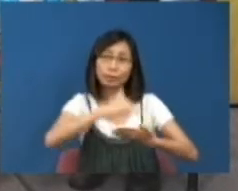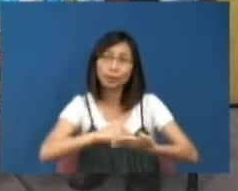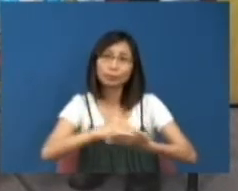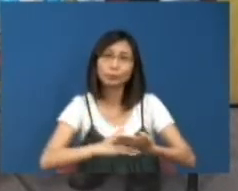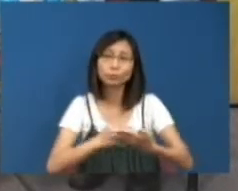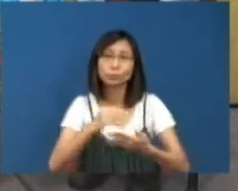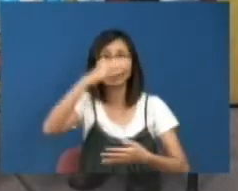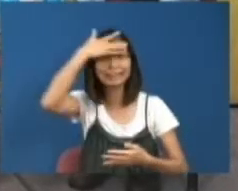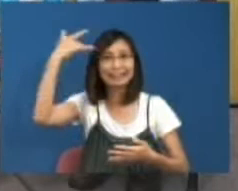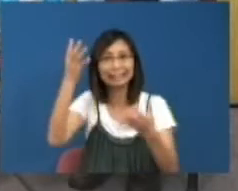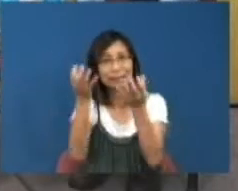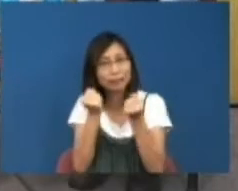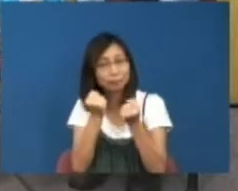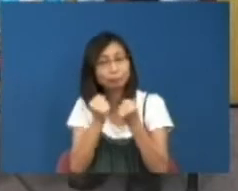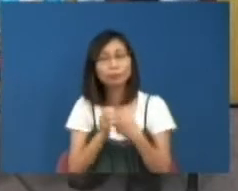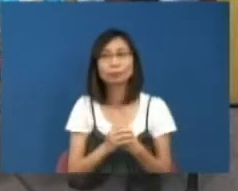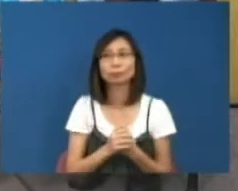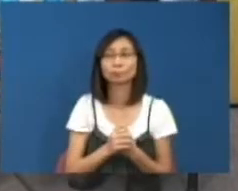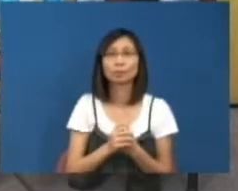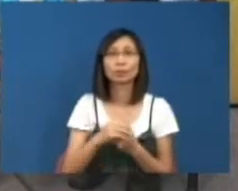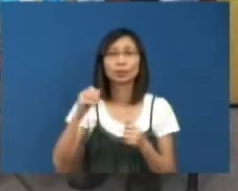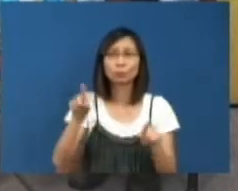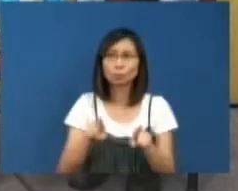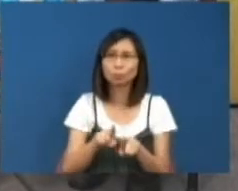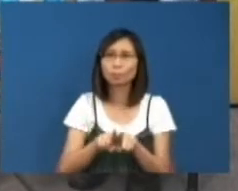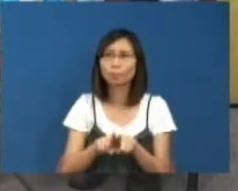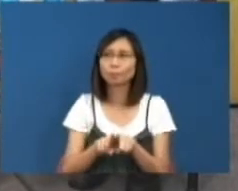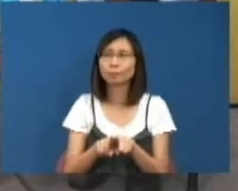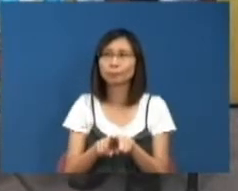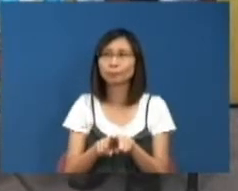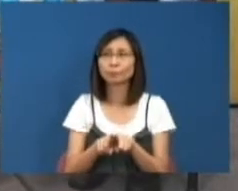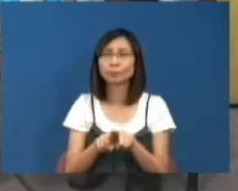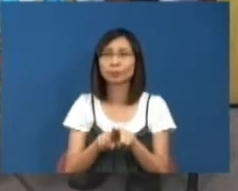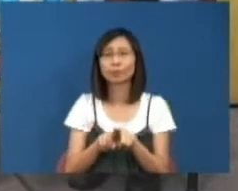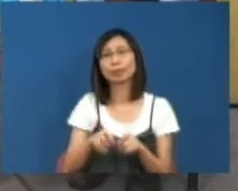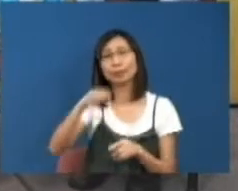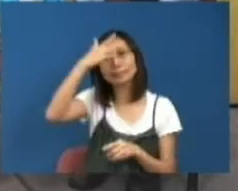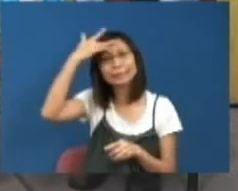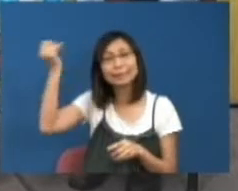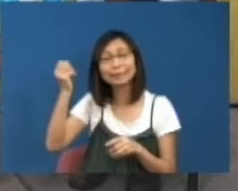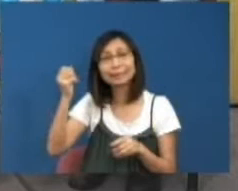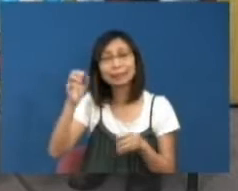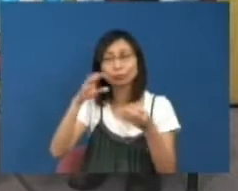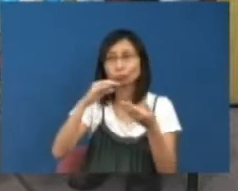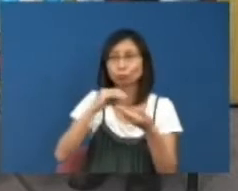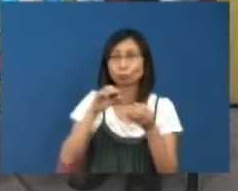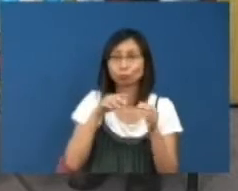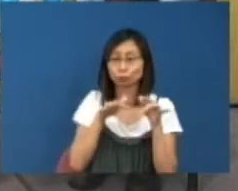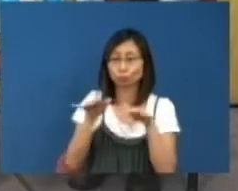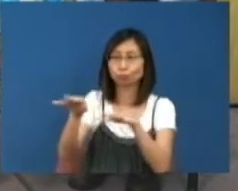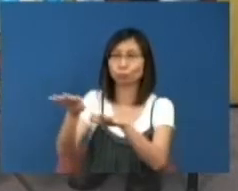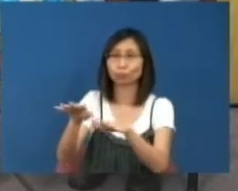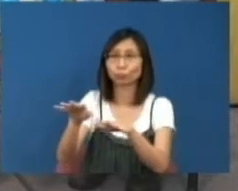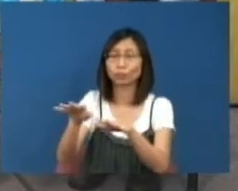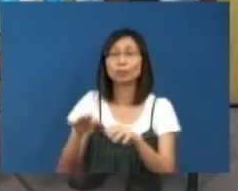收啦，同埋咧就嗰、那個熱嘅傳送啊。 咁變咗間屋你係用少咗好多冷氣，